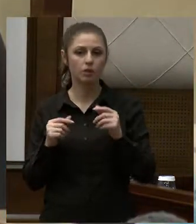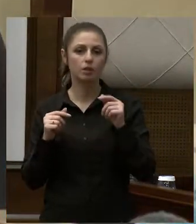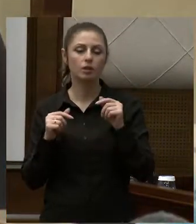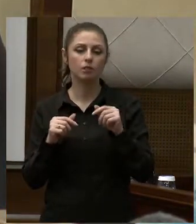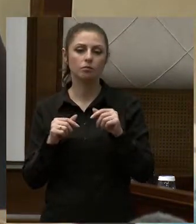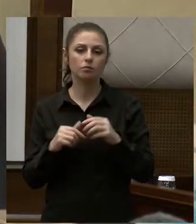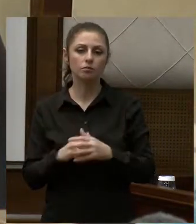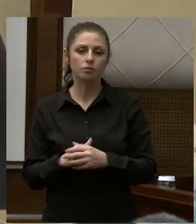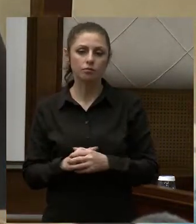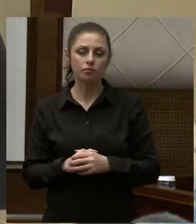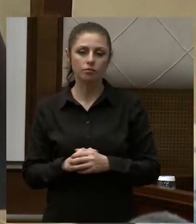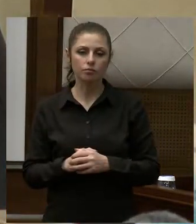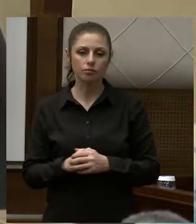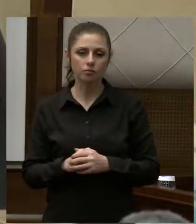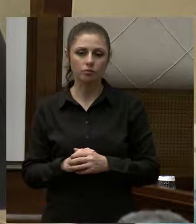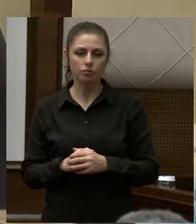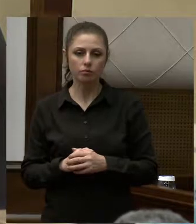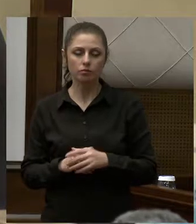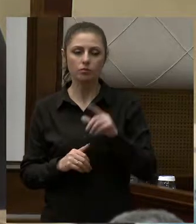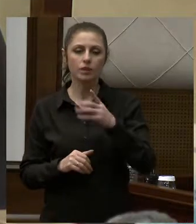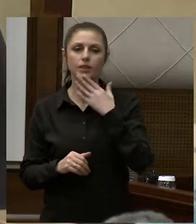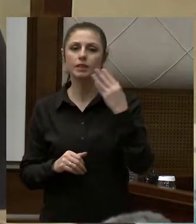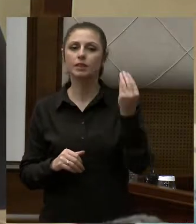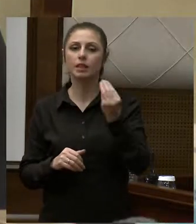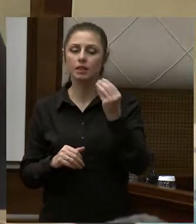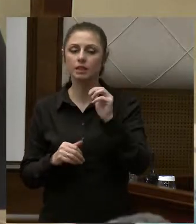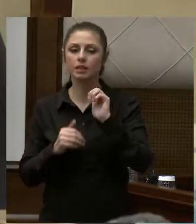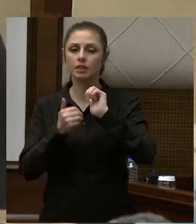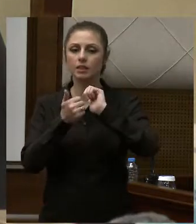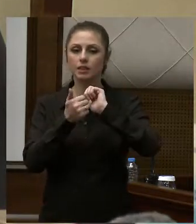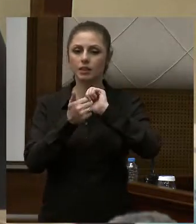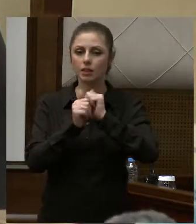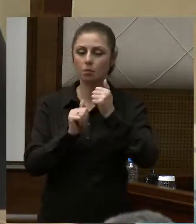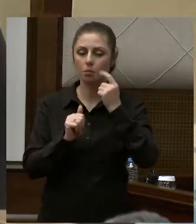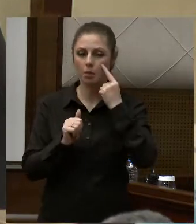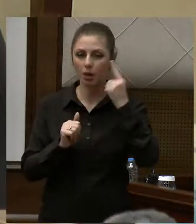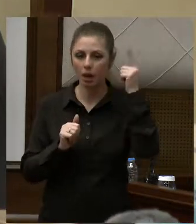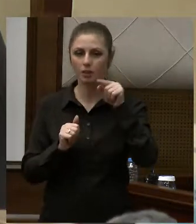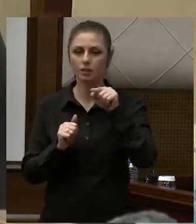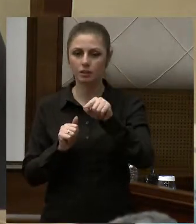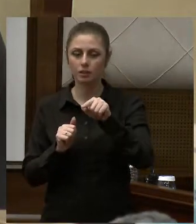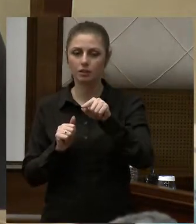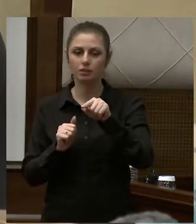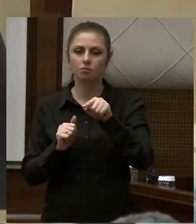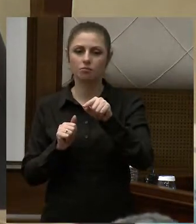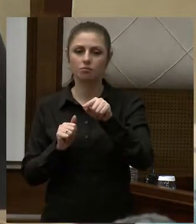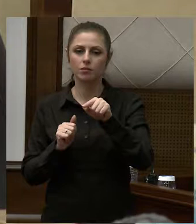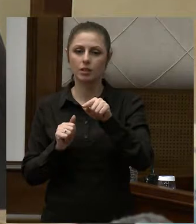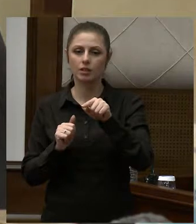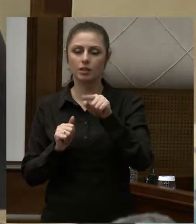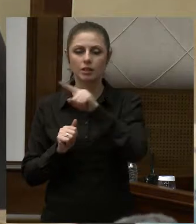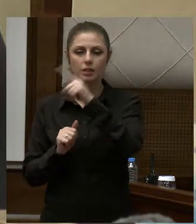üzerinde şu anda tahsisi olan Gençlik ve Spor Bakanlığı tahsisatını kaldırmış bulunmakta ve bununla ilgili de mutlak surette sizlerin de